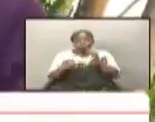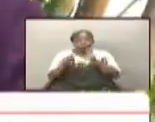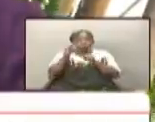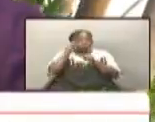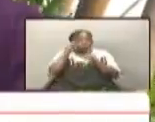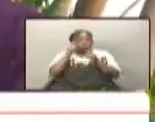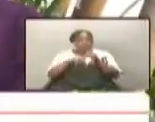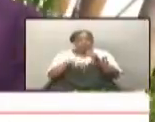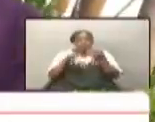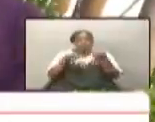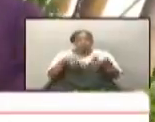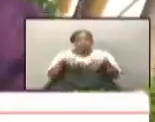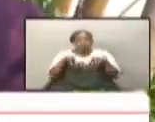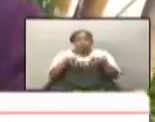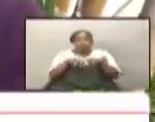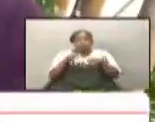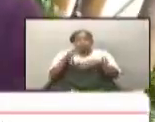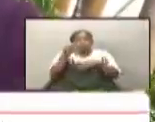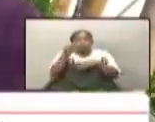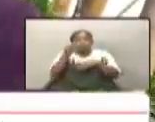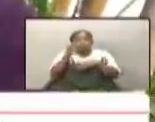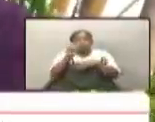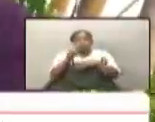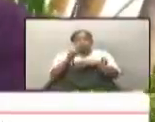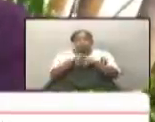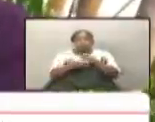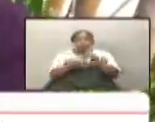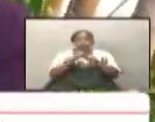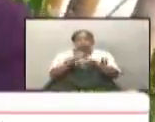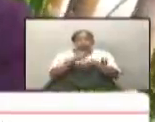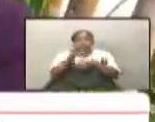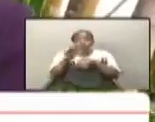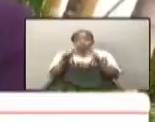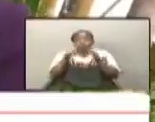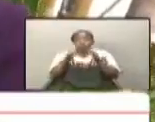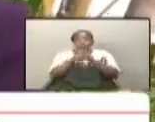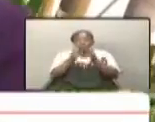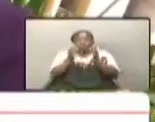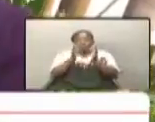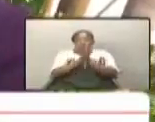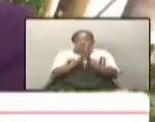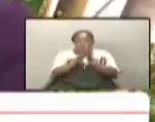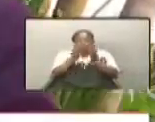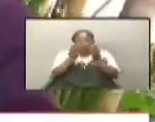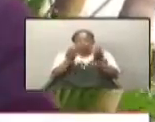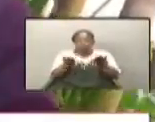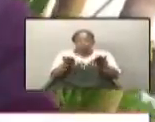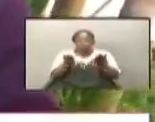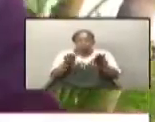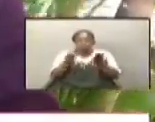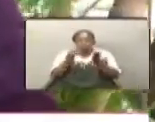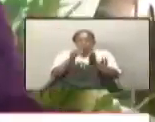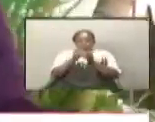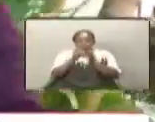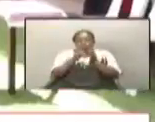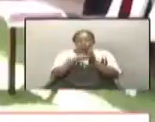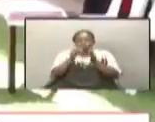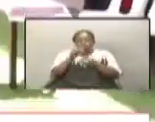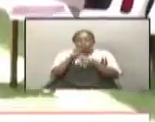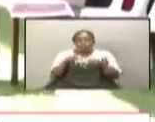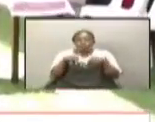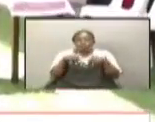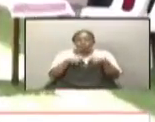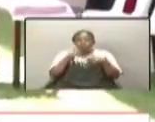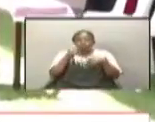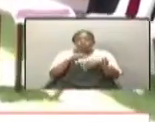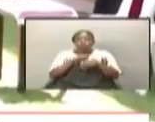Zingayo Kugu, Mumiaka, Satu, Zonas in Mushtavochim. Then net quarter net Nobulam away.